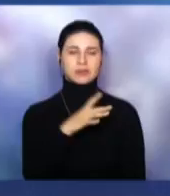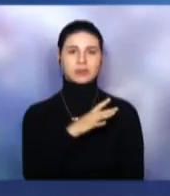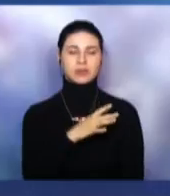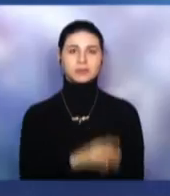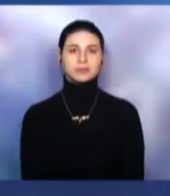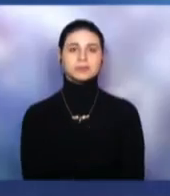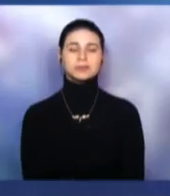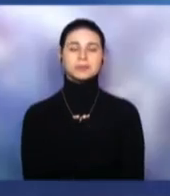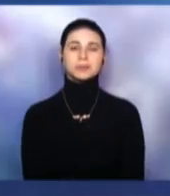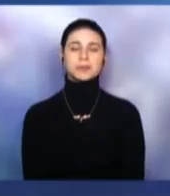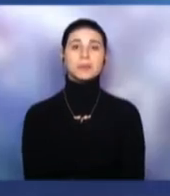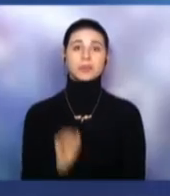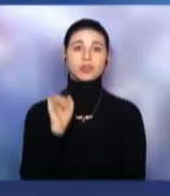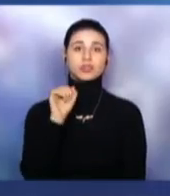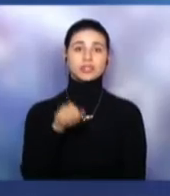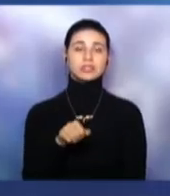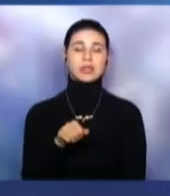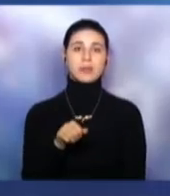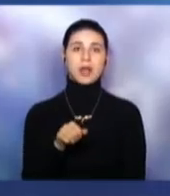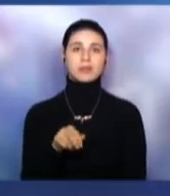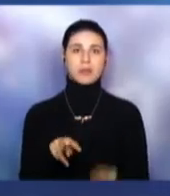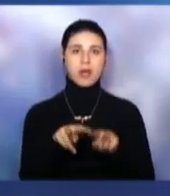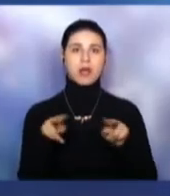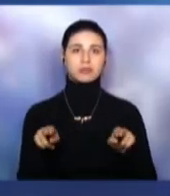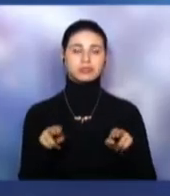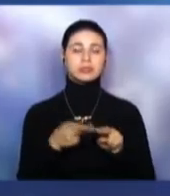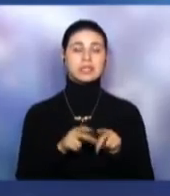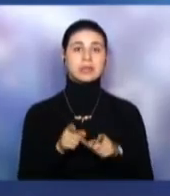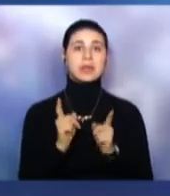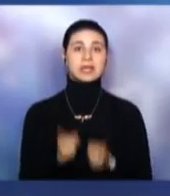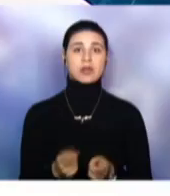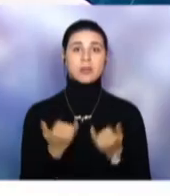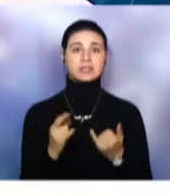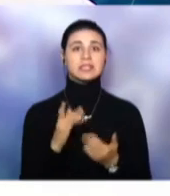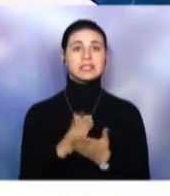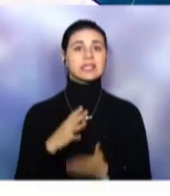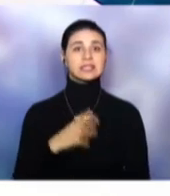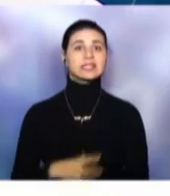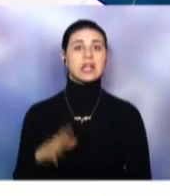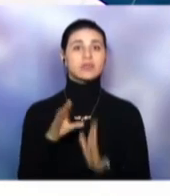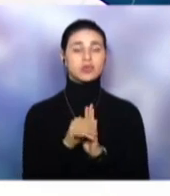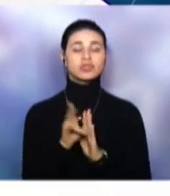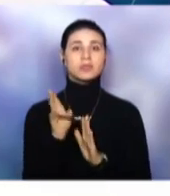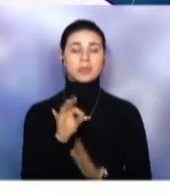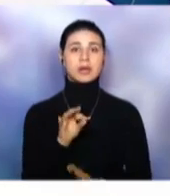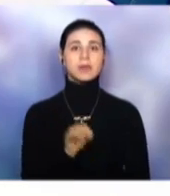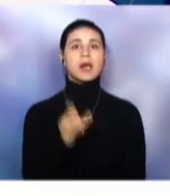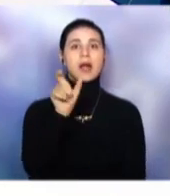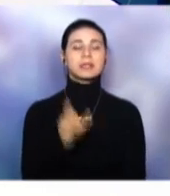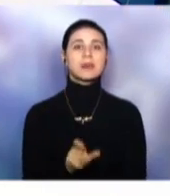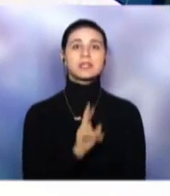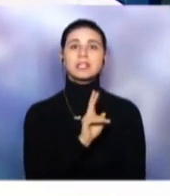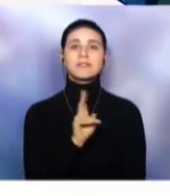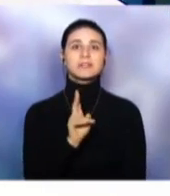შემთხვევაში, შეიძლება მიუსადაგოთ თქვენ ბრძანებთ იმ რეალობას, რომელიც არის საქართველოში. მაგრამ ადამიანი, რომელიც